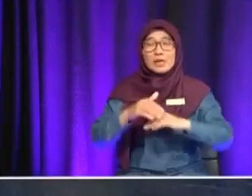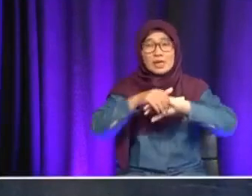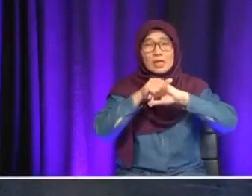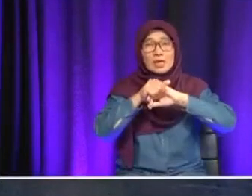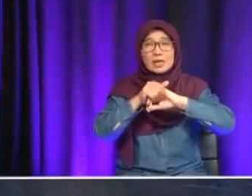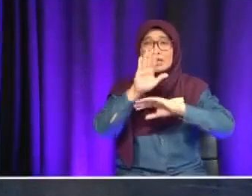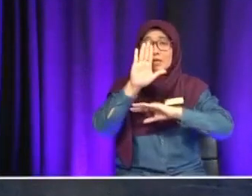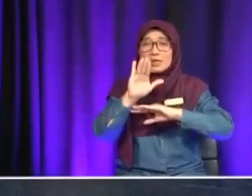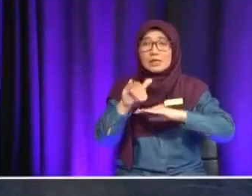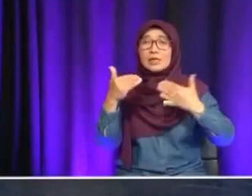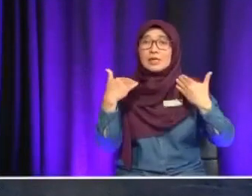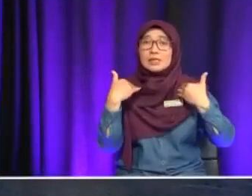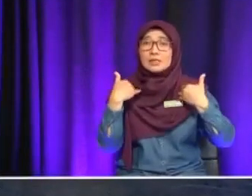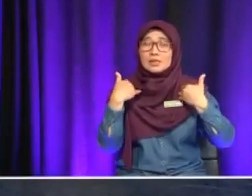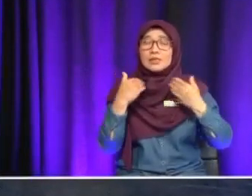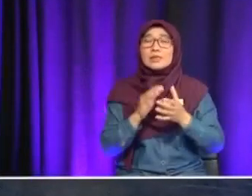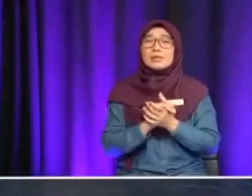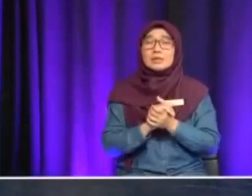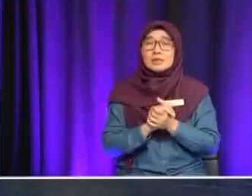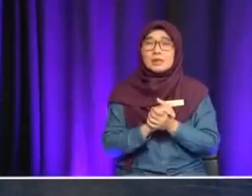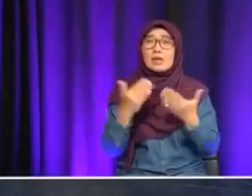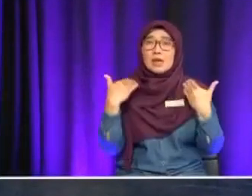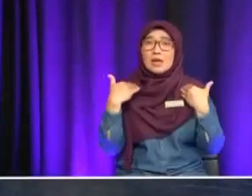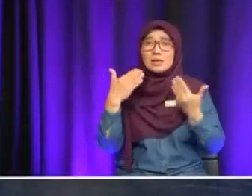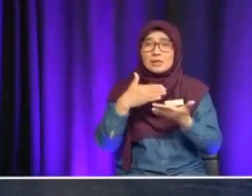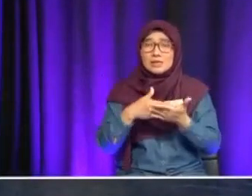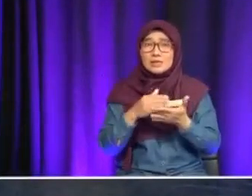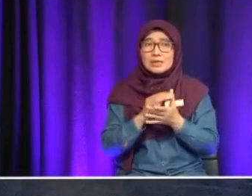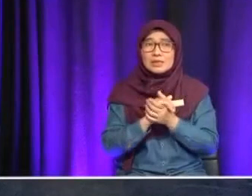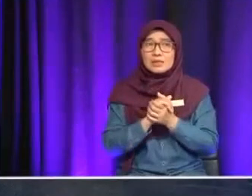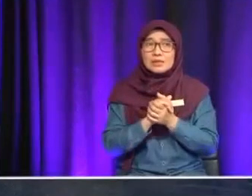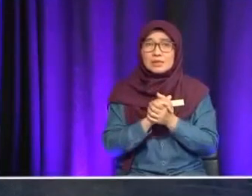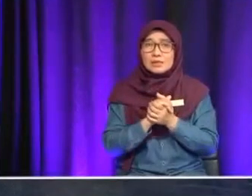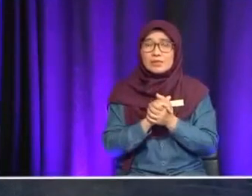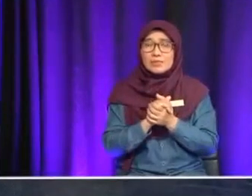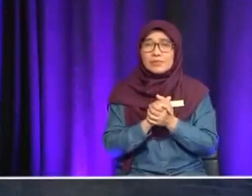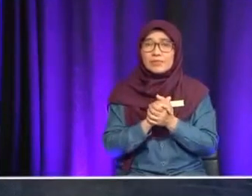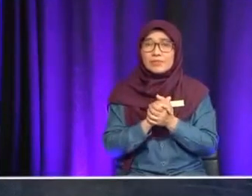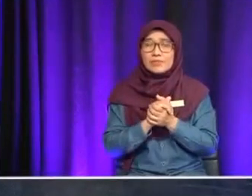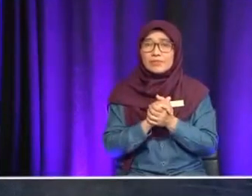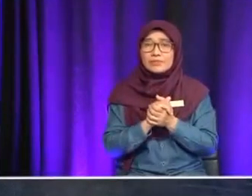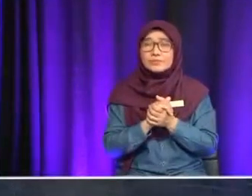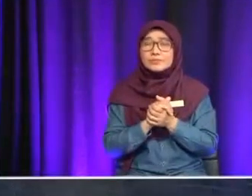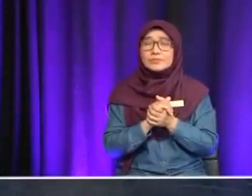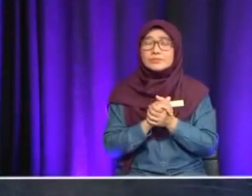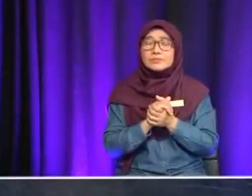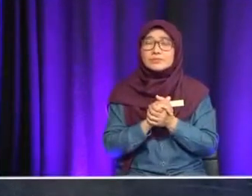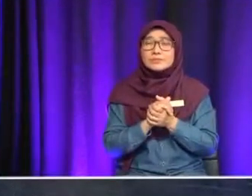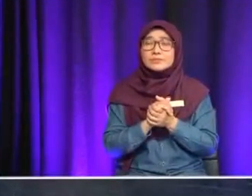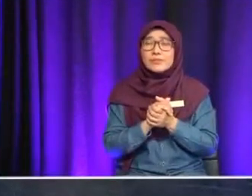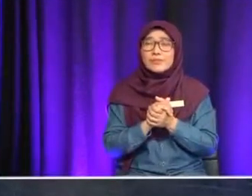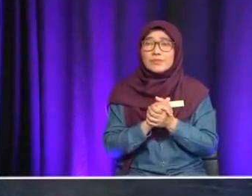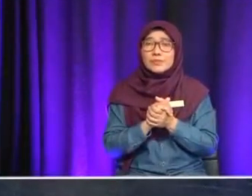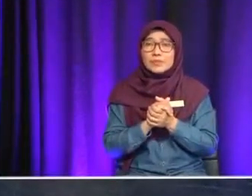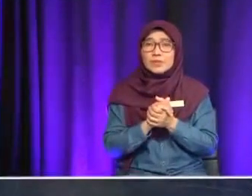Jadi sebenarnya kita masih belum habis lagi ya, tapi untuk sampai di sini, Ustazah rasa anak-anak